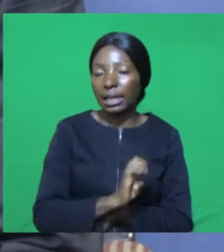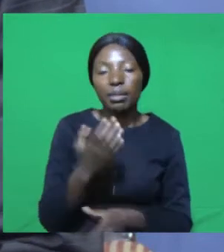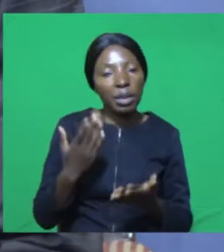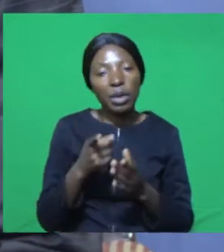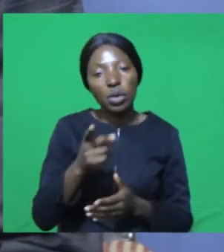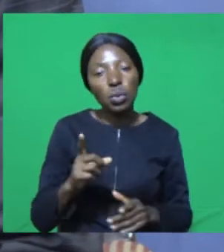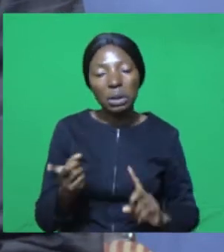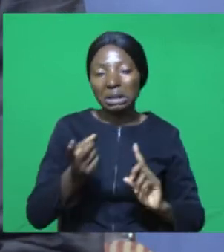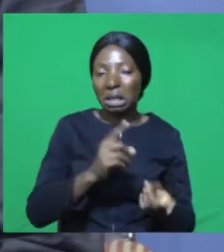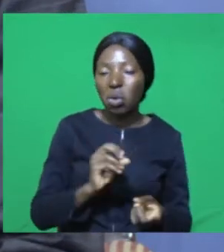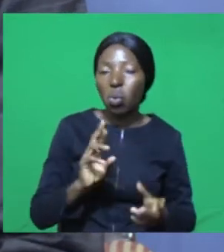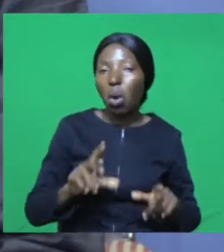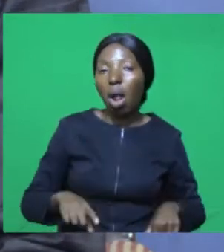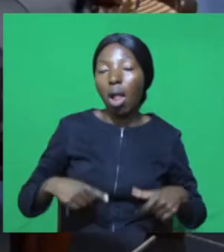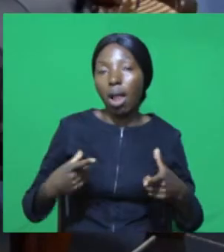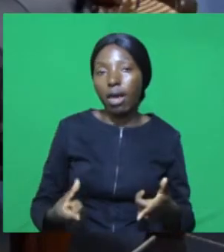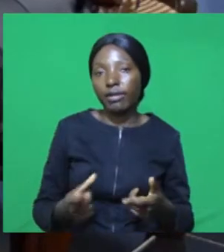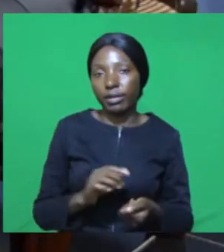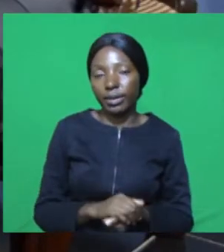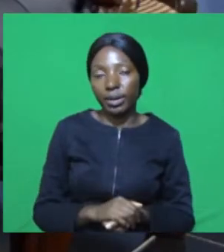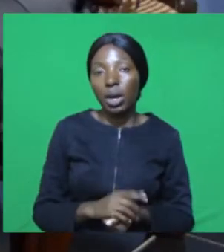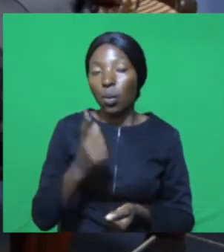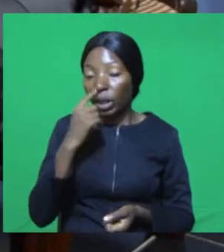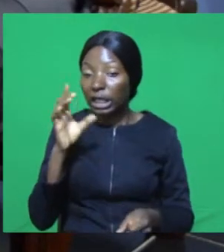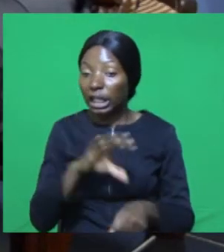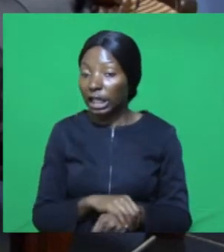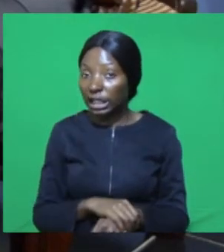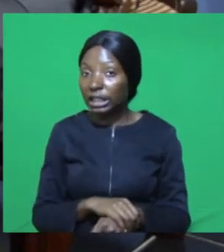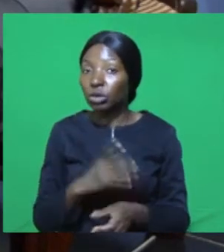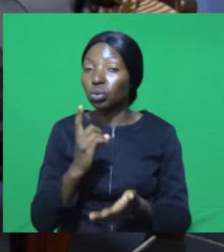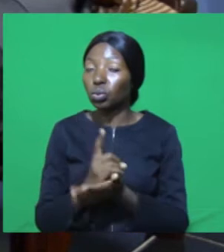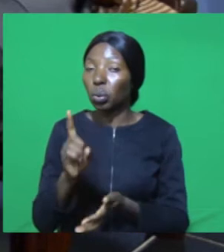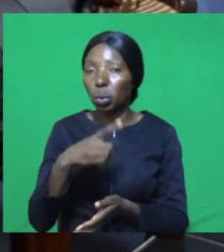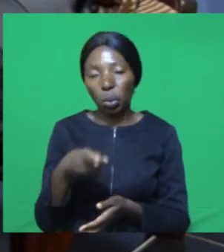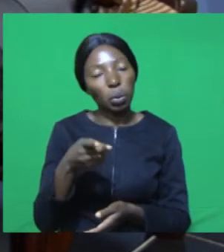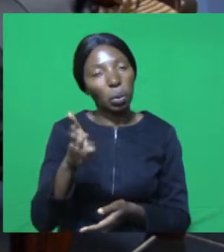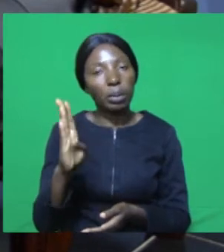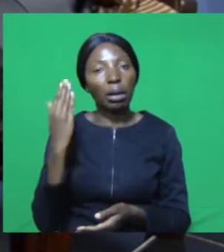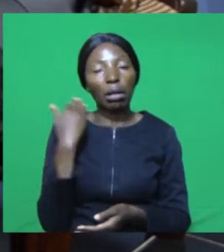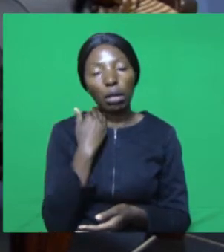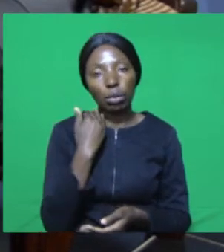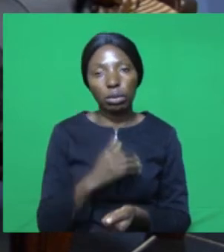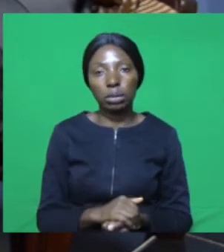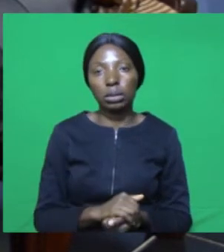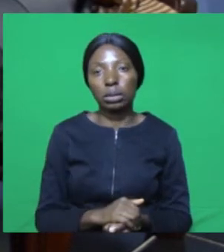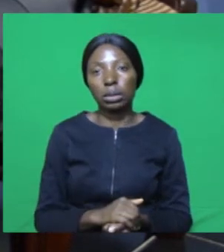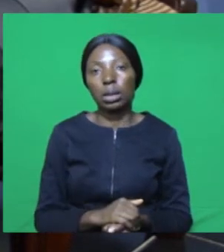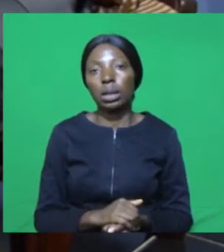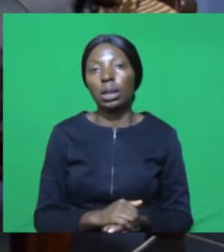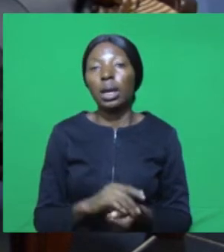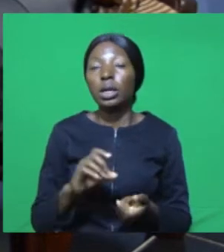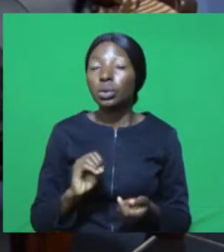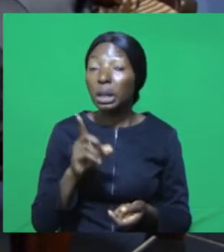nuka noto wafa. Okay. Nasi wa suwana. Awani kwa hari kurumu sayi. Haipa hapata tuwa msikiwa. Okay. Saka